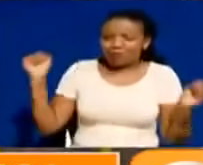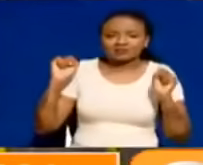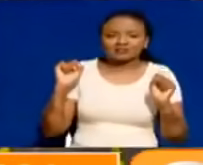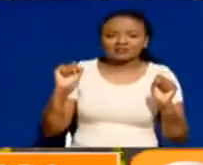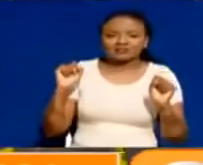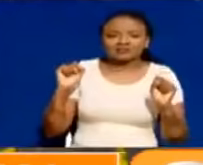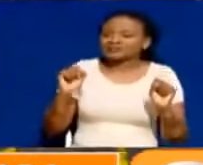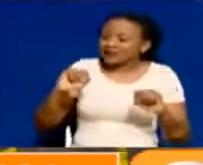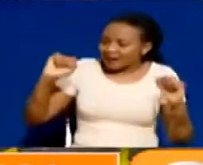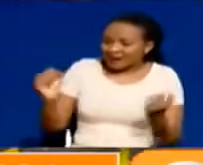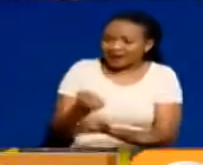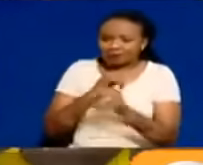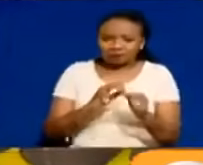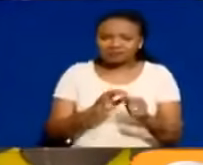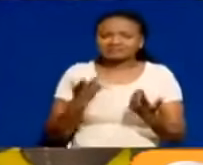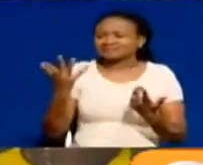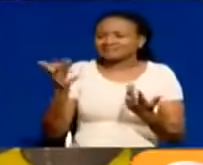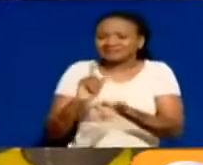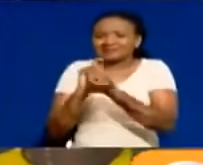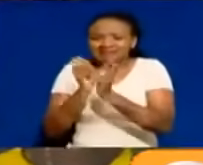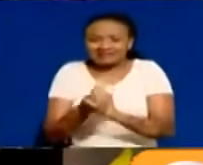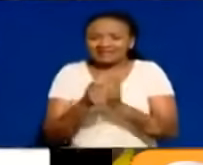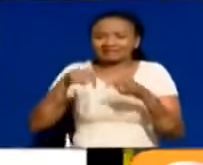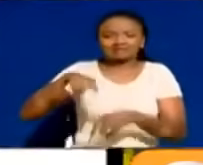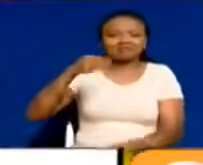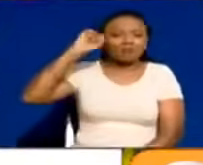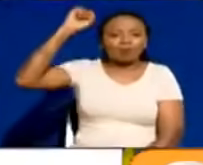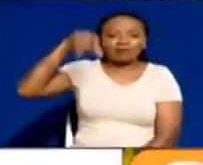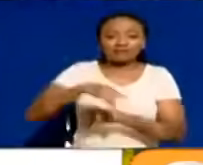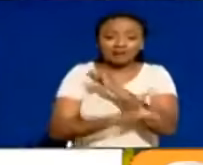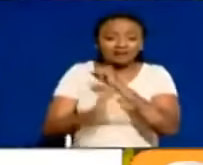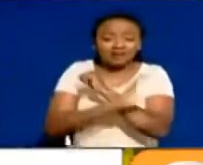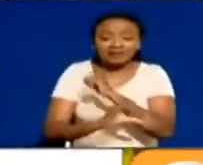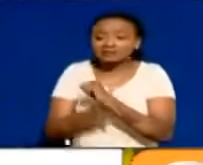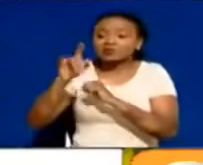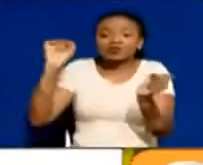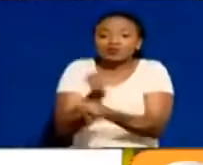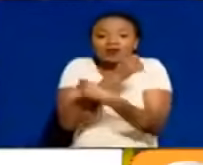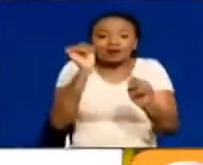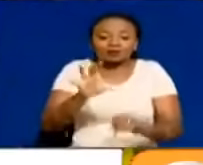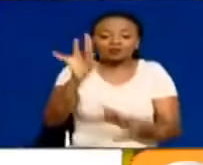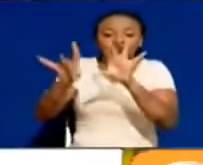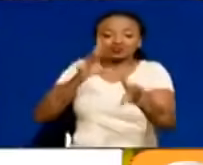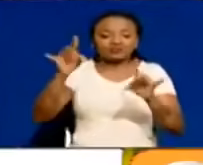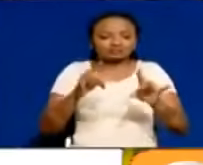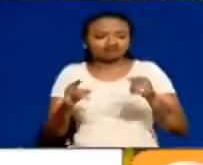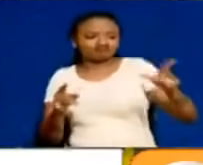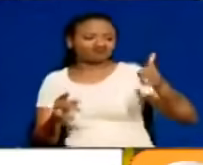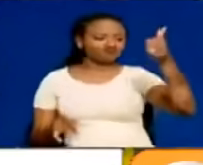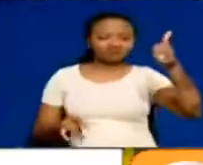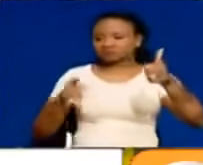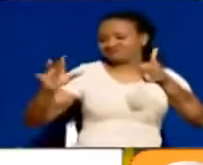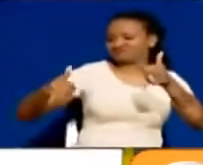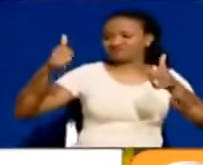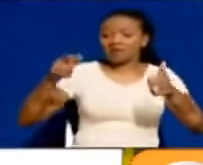cannot fix the succession politics of our country. Hawezi kutuchagulia nani atakuwa